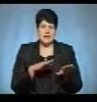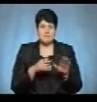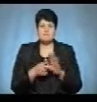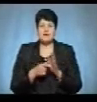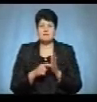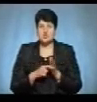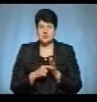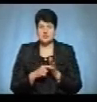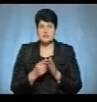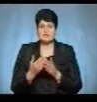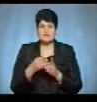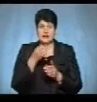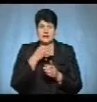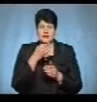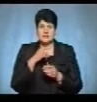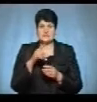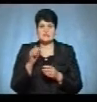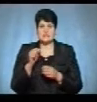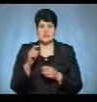від лікарських засобів.